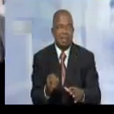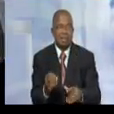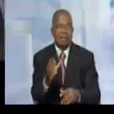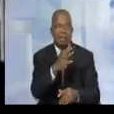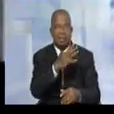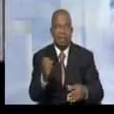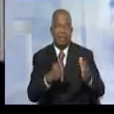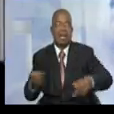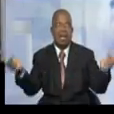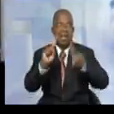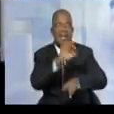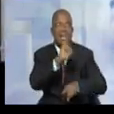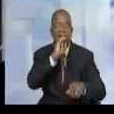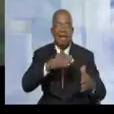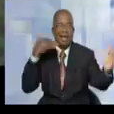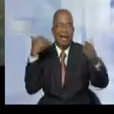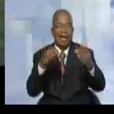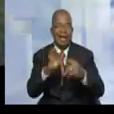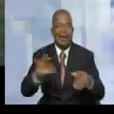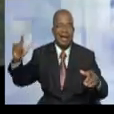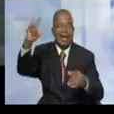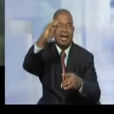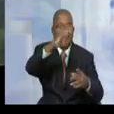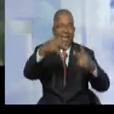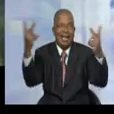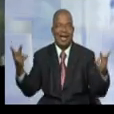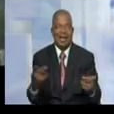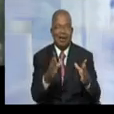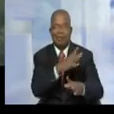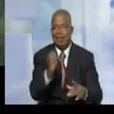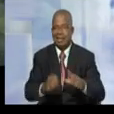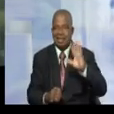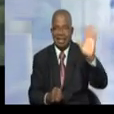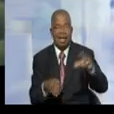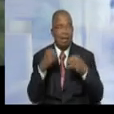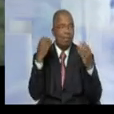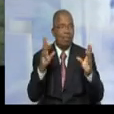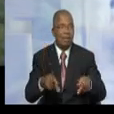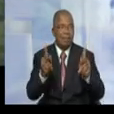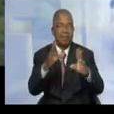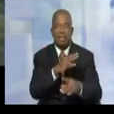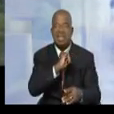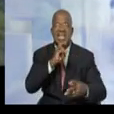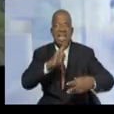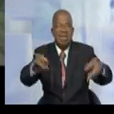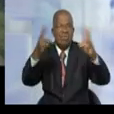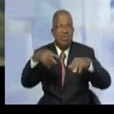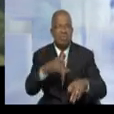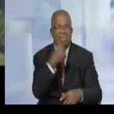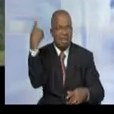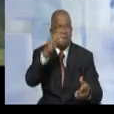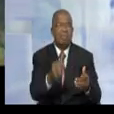Côte d'Ivoire. Cette structure au capital de 250 millions de dollars soutient le financement des PME et PMI